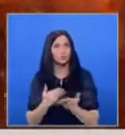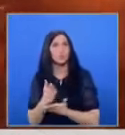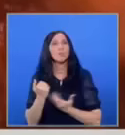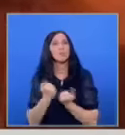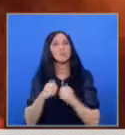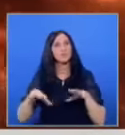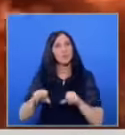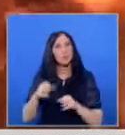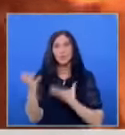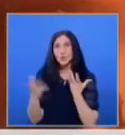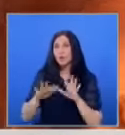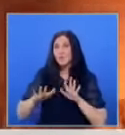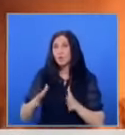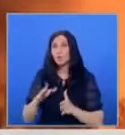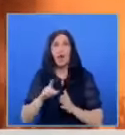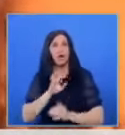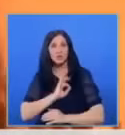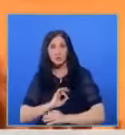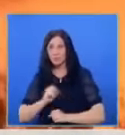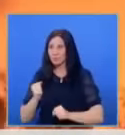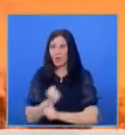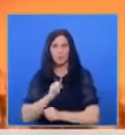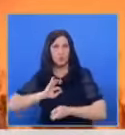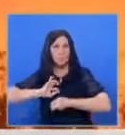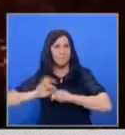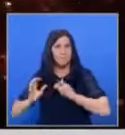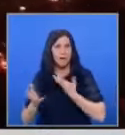местните власти, пожарът вероятно е в резултат на умишлен палеж.